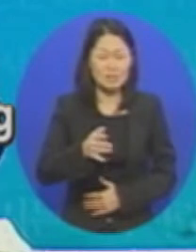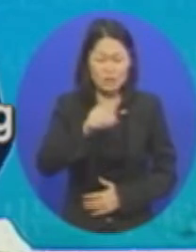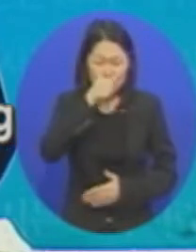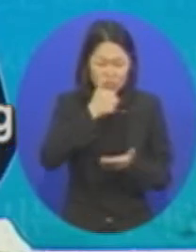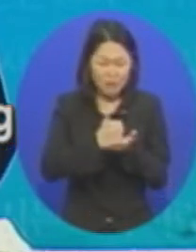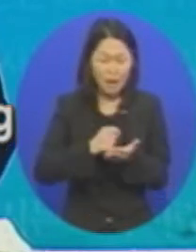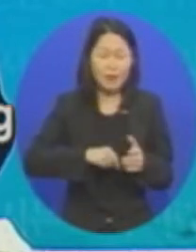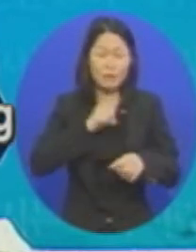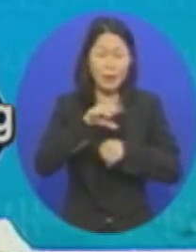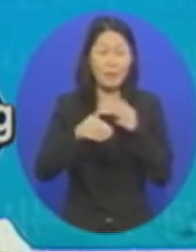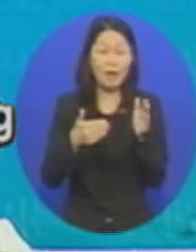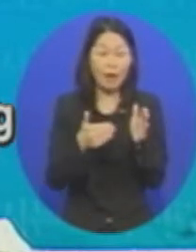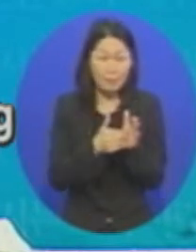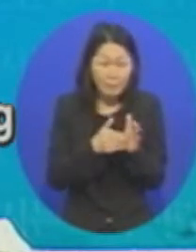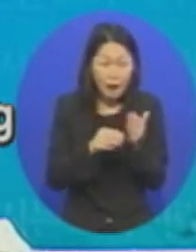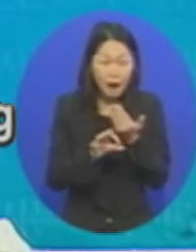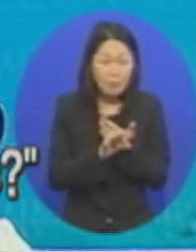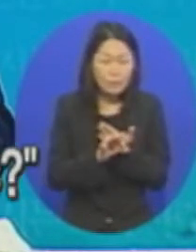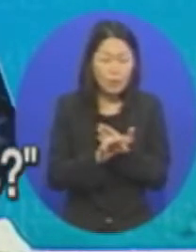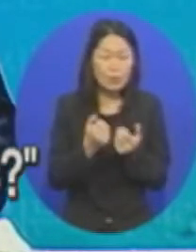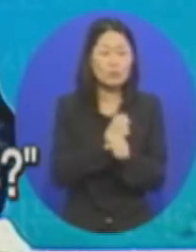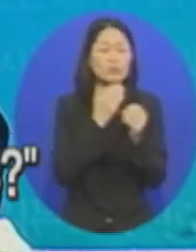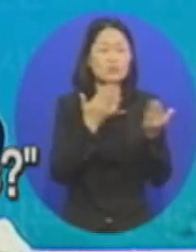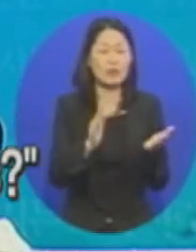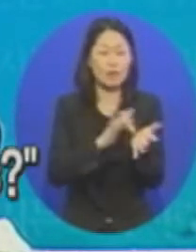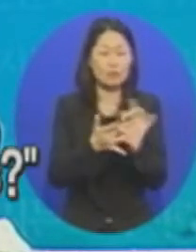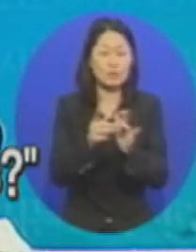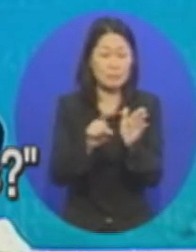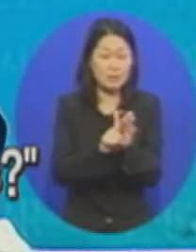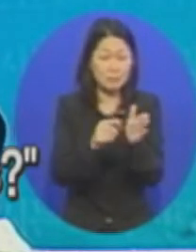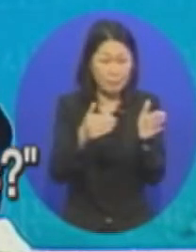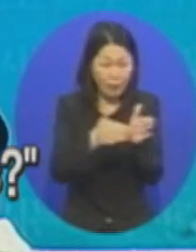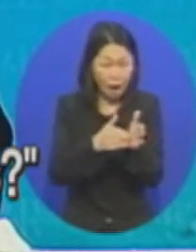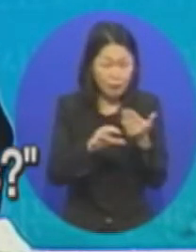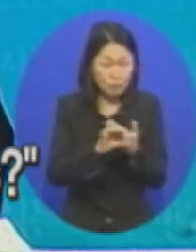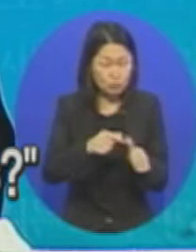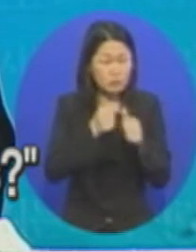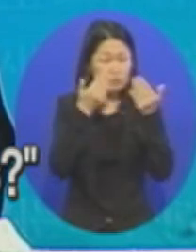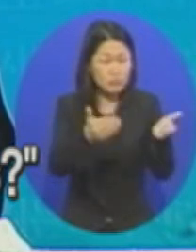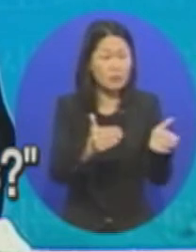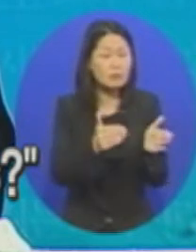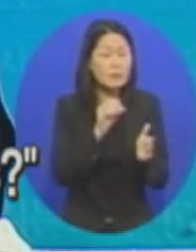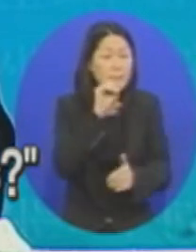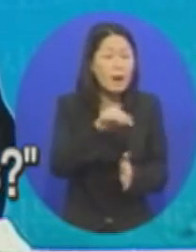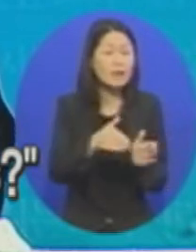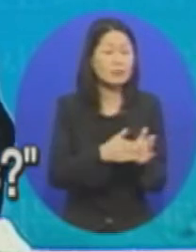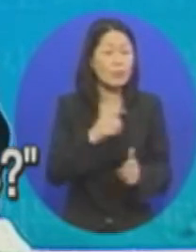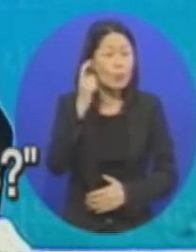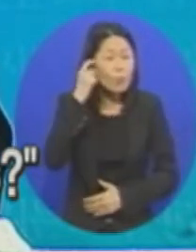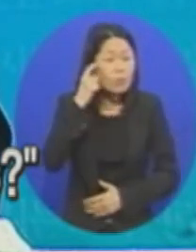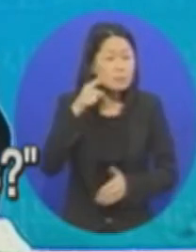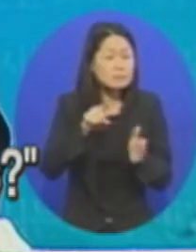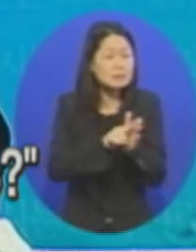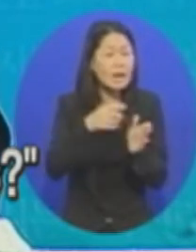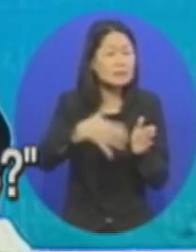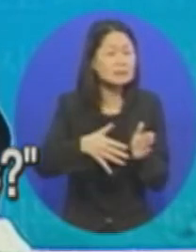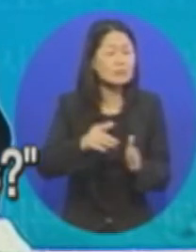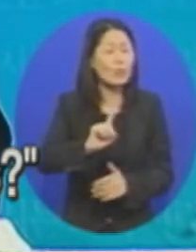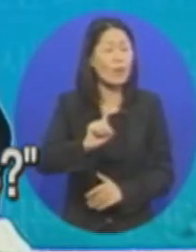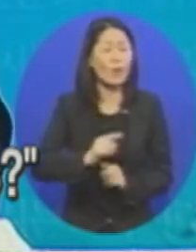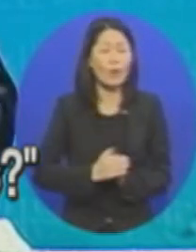죄를 자백하면 용서해 주신다 예수님을 믿게 만한 구원해 주신다고 했는데 도 그래서 안 믿어 진다고